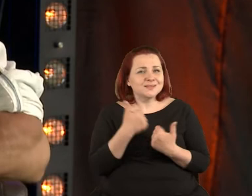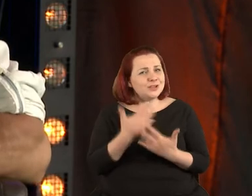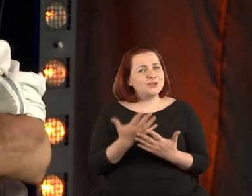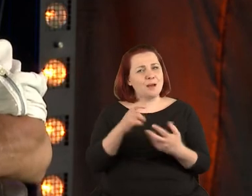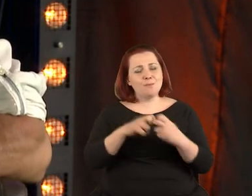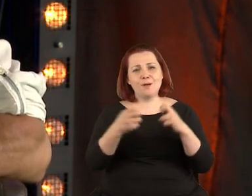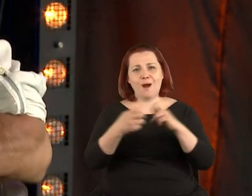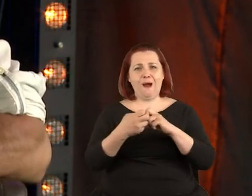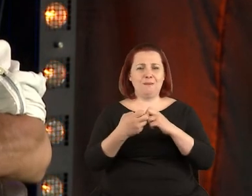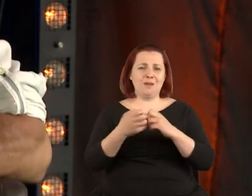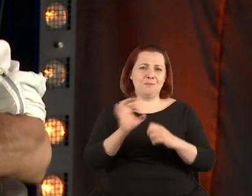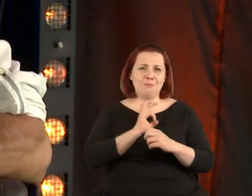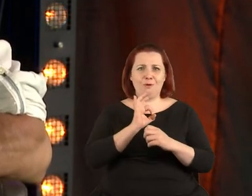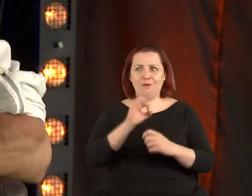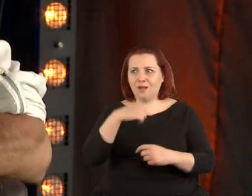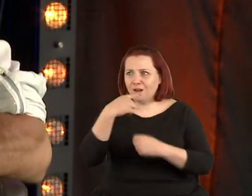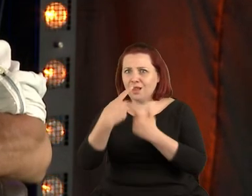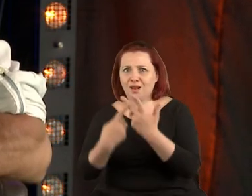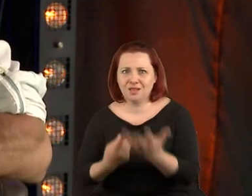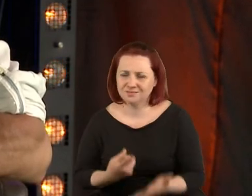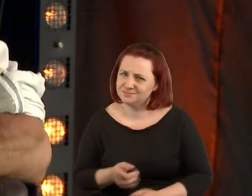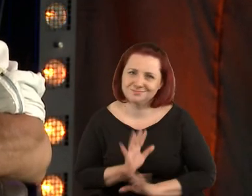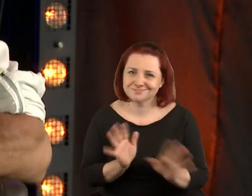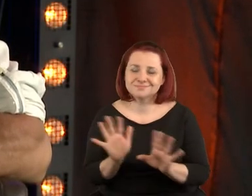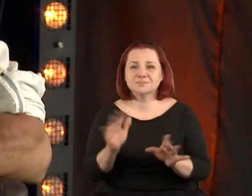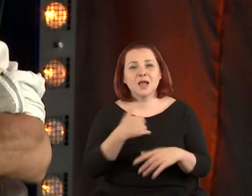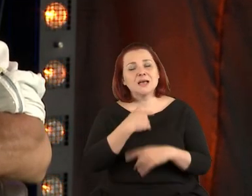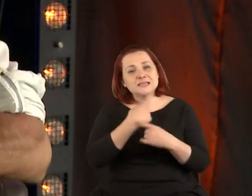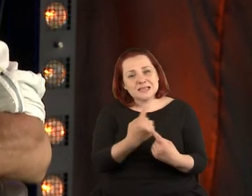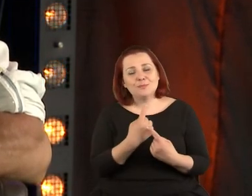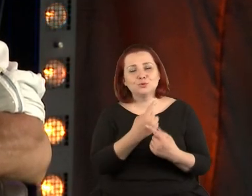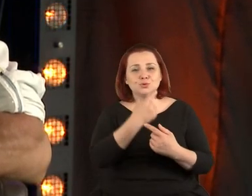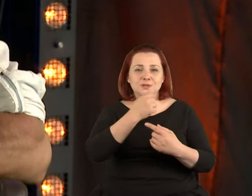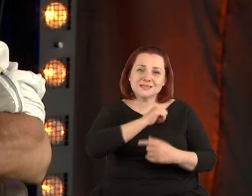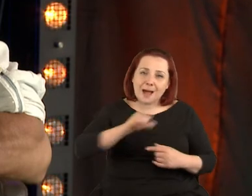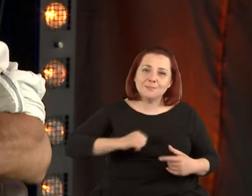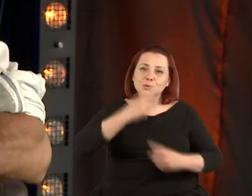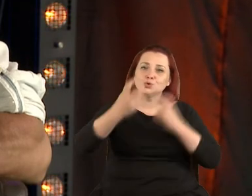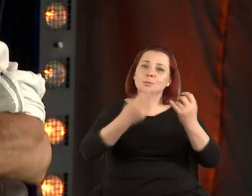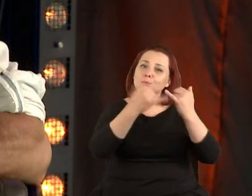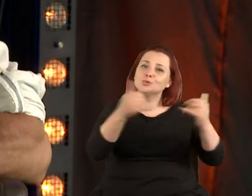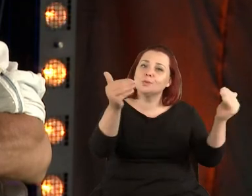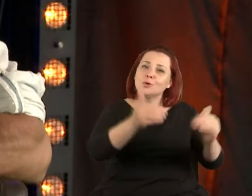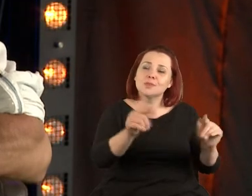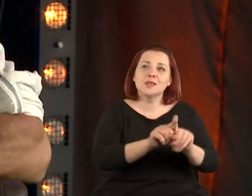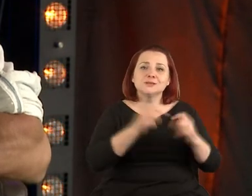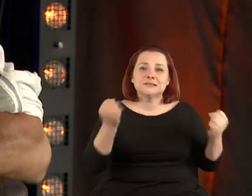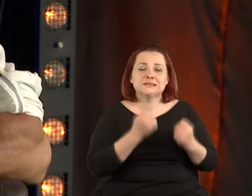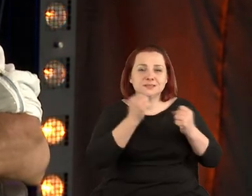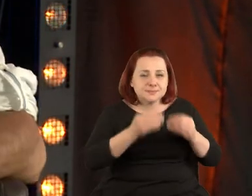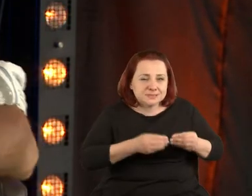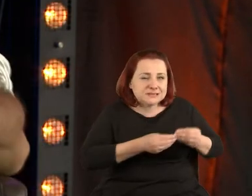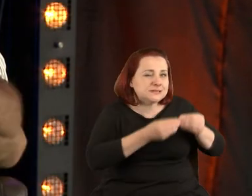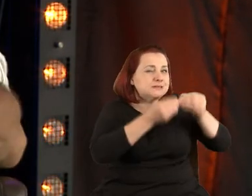więcej na głowę i jakby sam szukałem jakichś możliwości, czy tam starałem się rozwijać, starałem